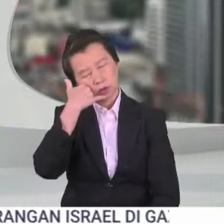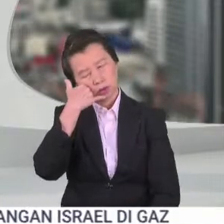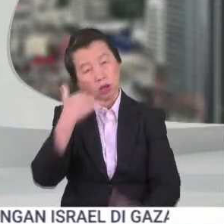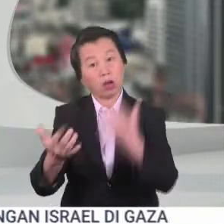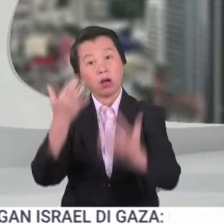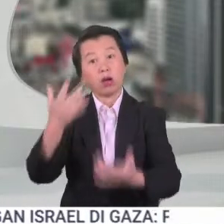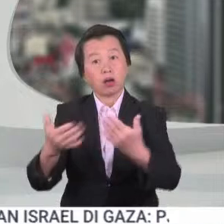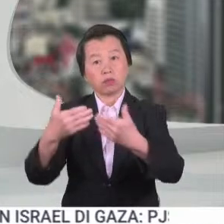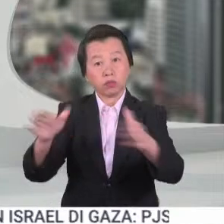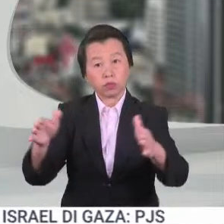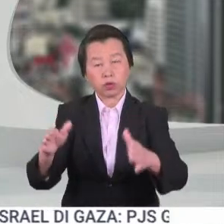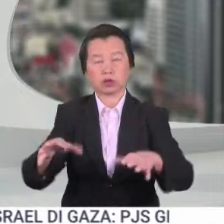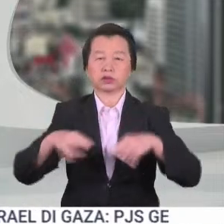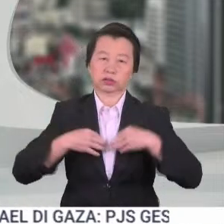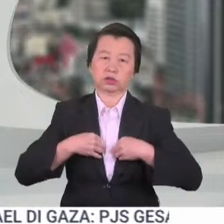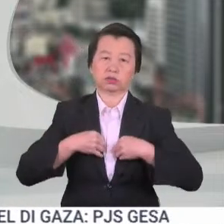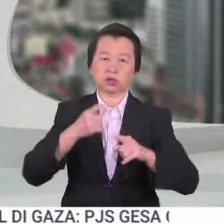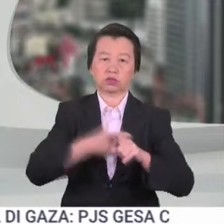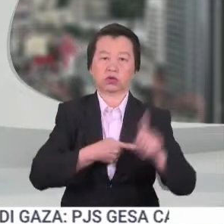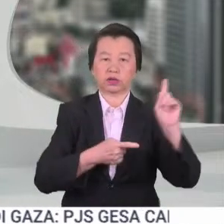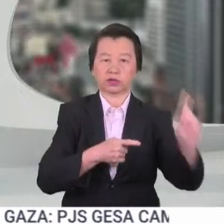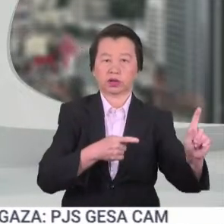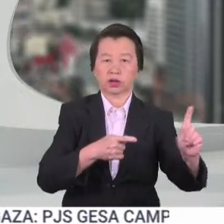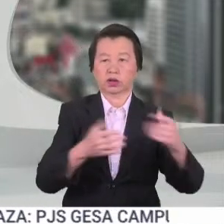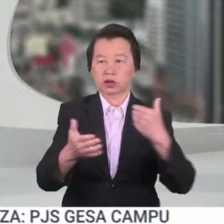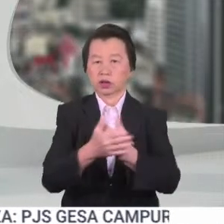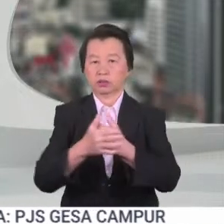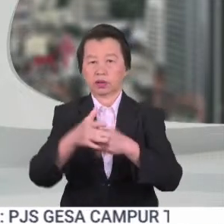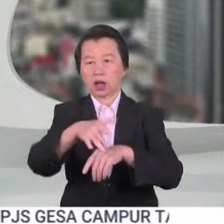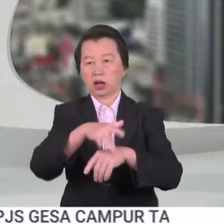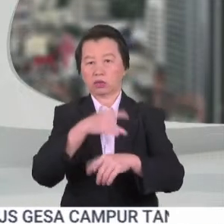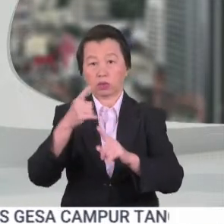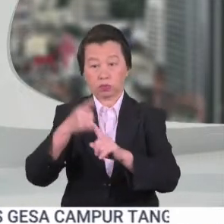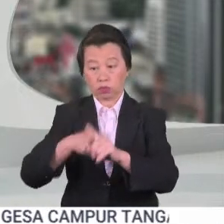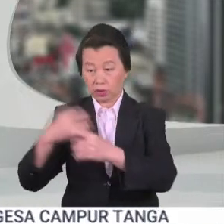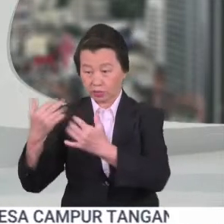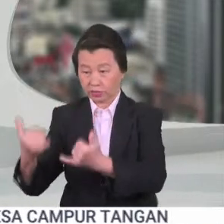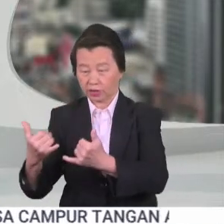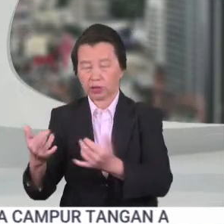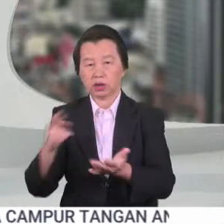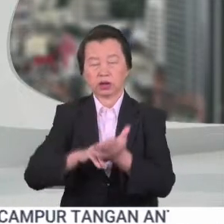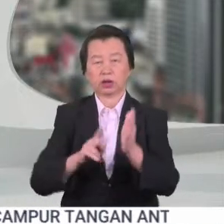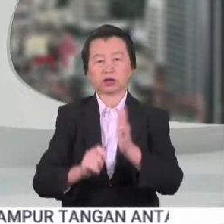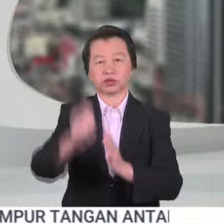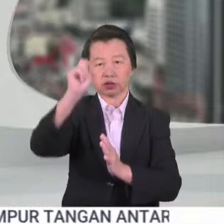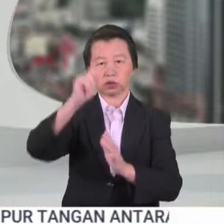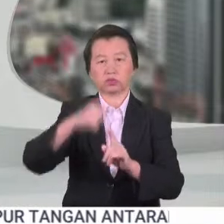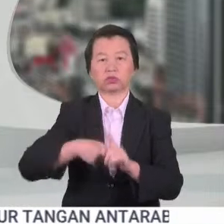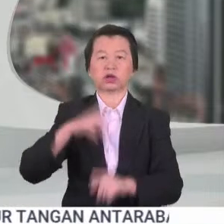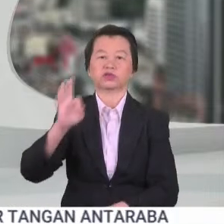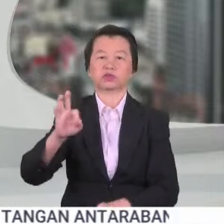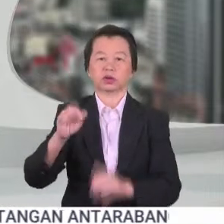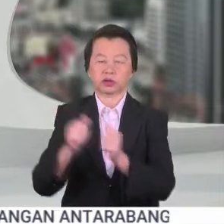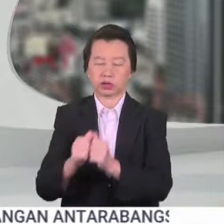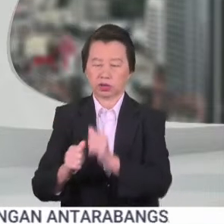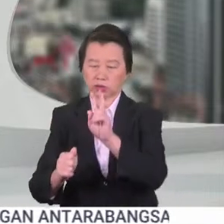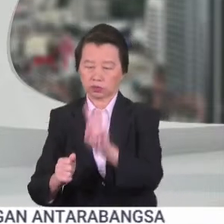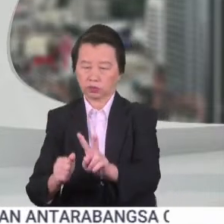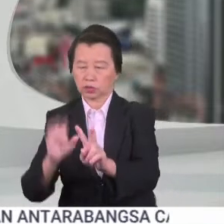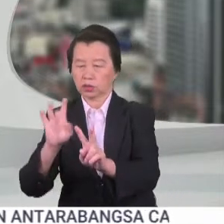terbuka diterima sepanjang Januari hingga awal bulan ini rekod tertinggi dicatatkan pada September dengan